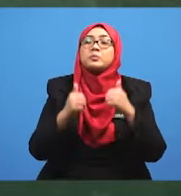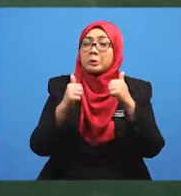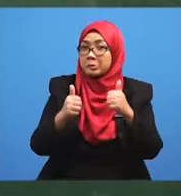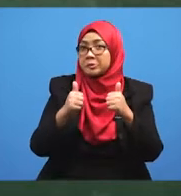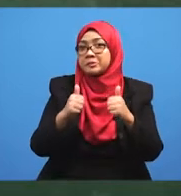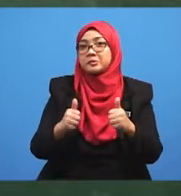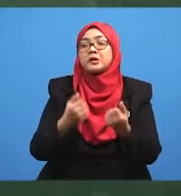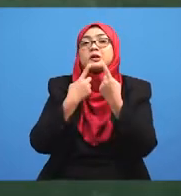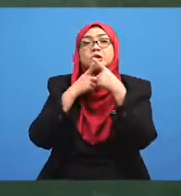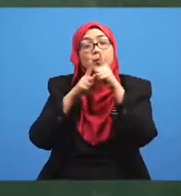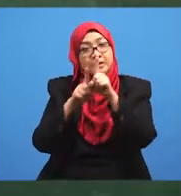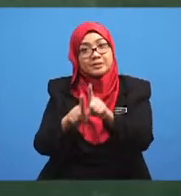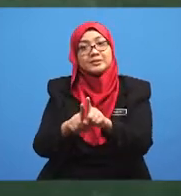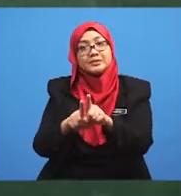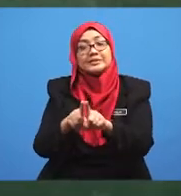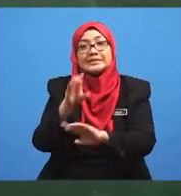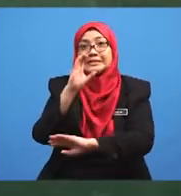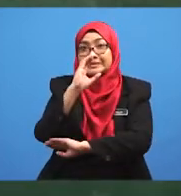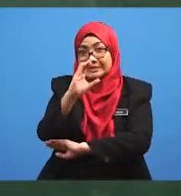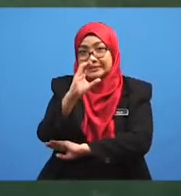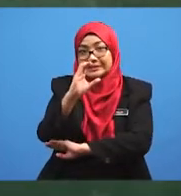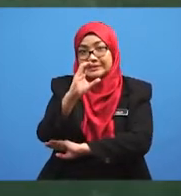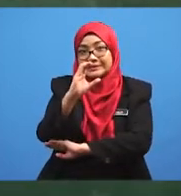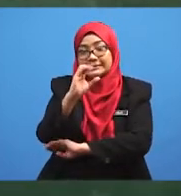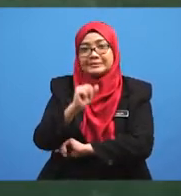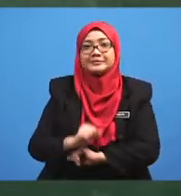Bagus. Jawapannya adalah C.